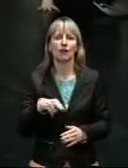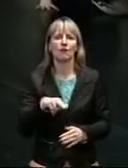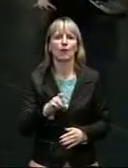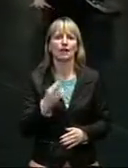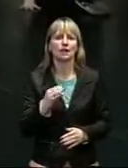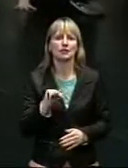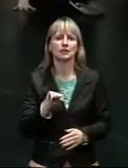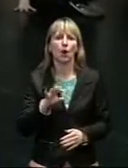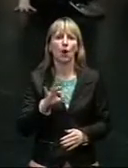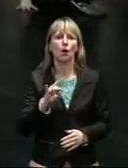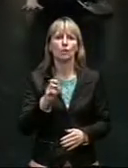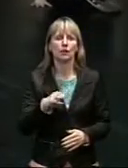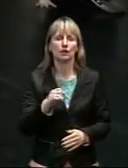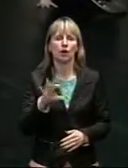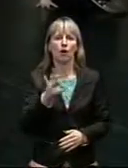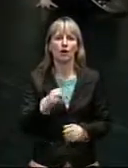о